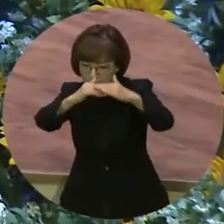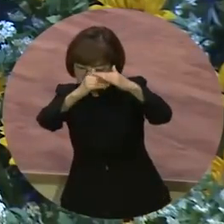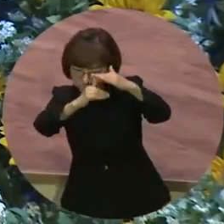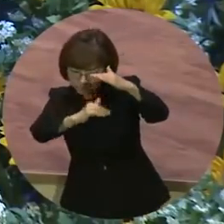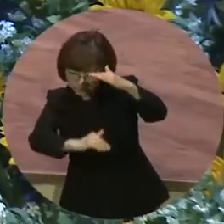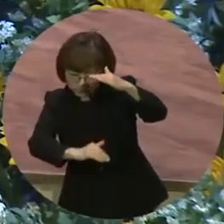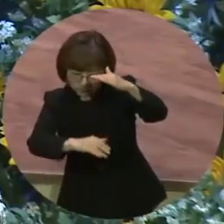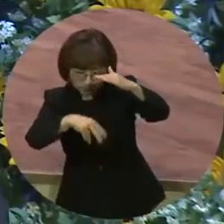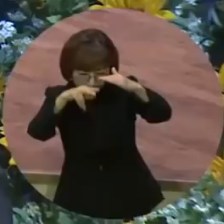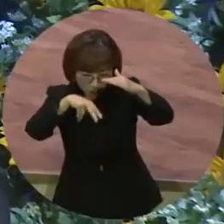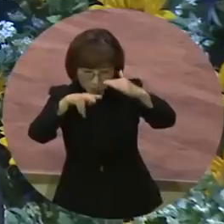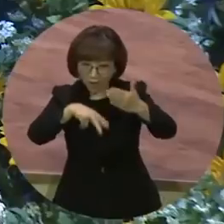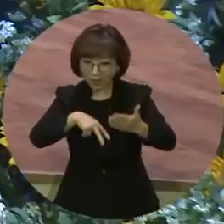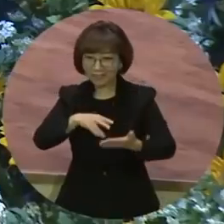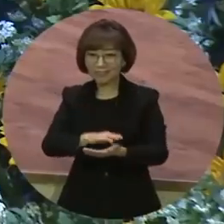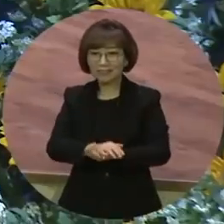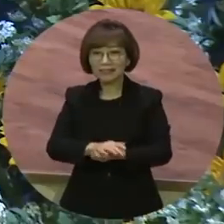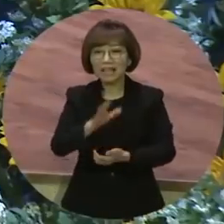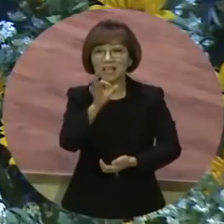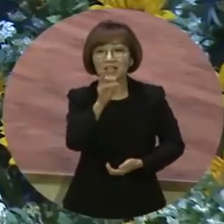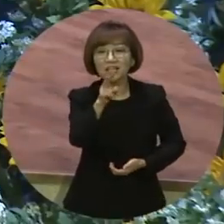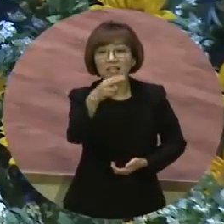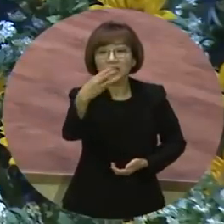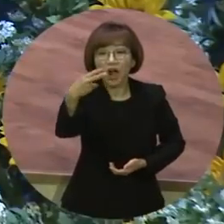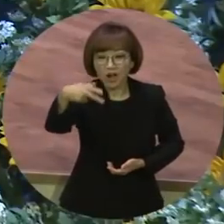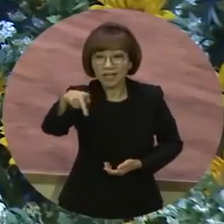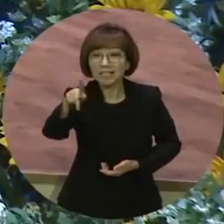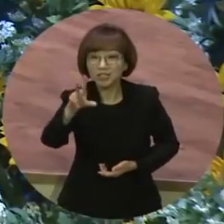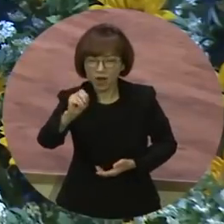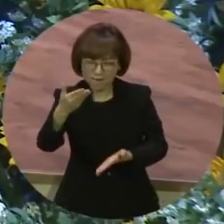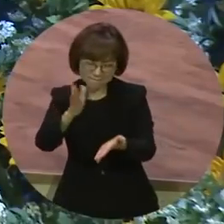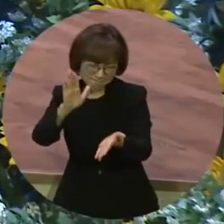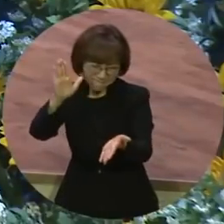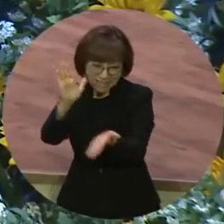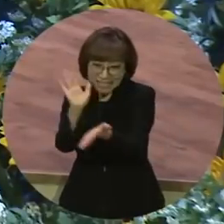보면 열정의 복음 전도자.